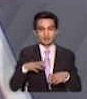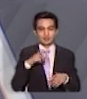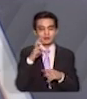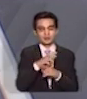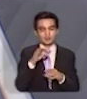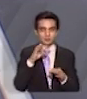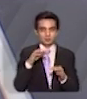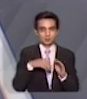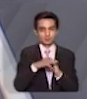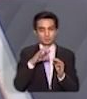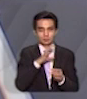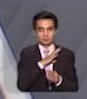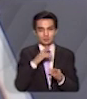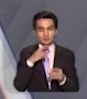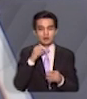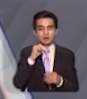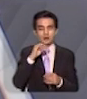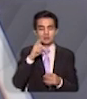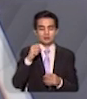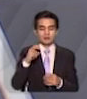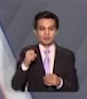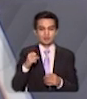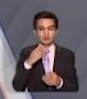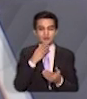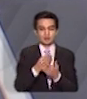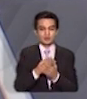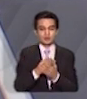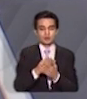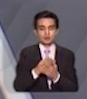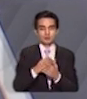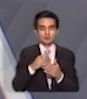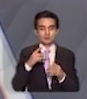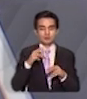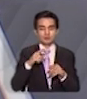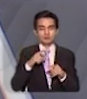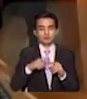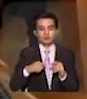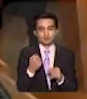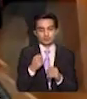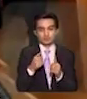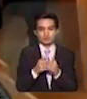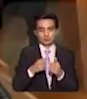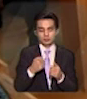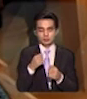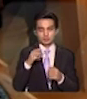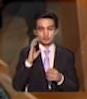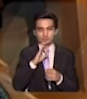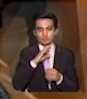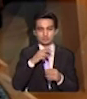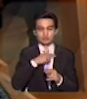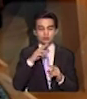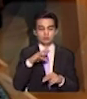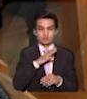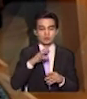Айзада Сатыбалдиева әлі күнге дейін құрбысының қазасынан хабарсыз екен. Оқиға орнынан кетіп